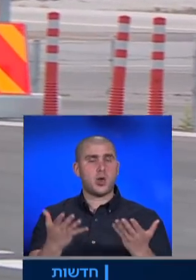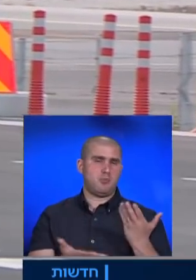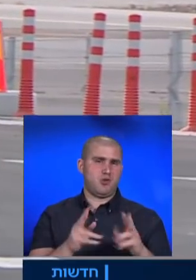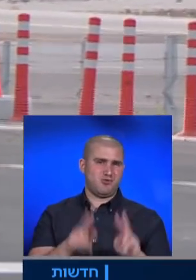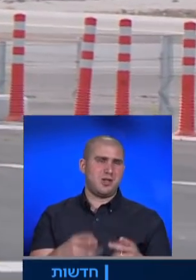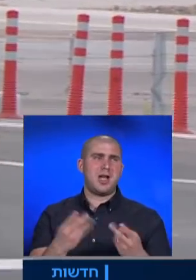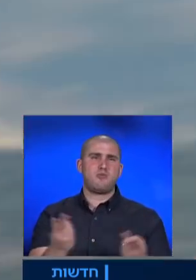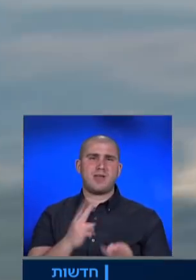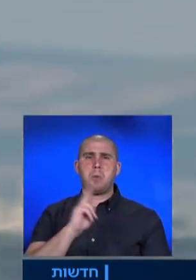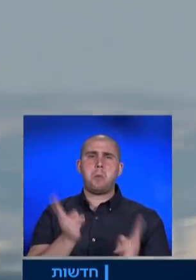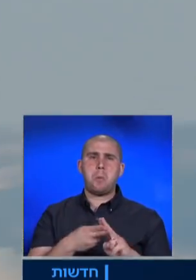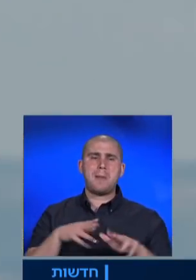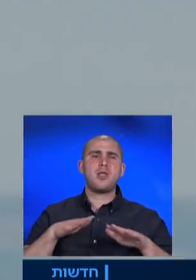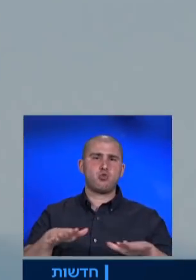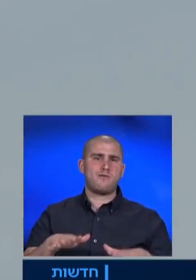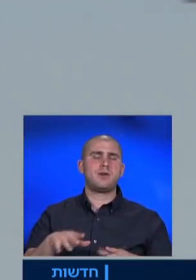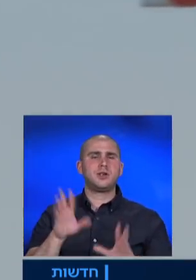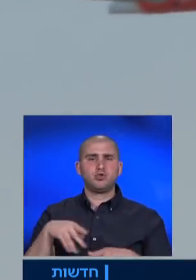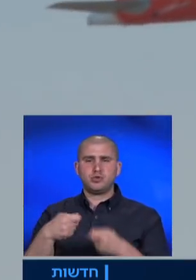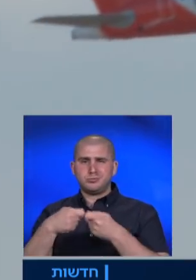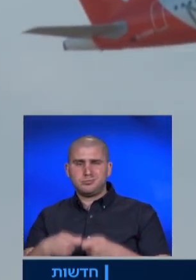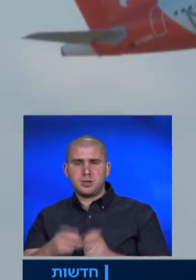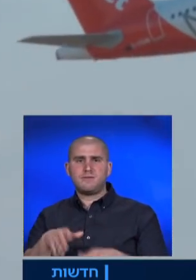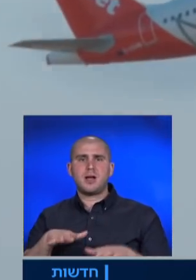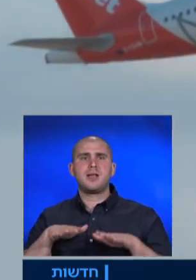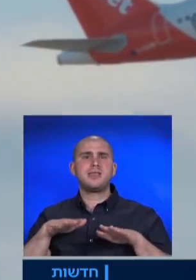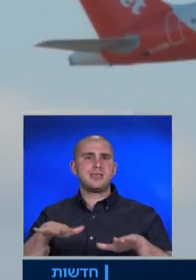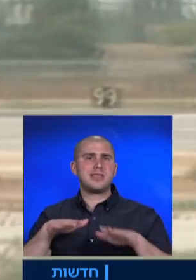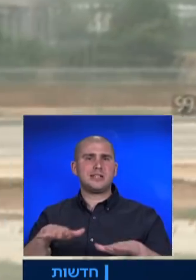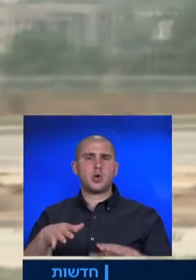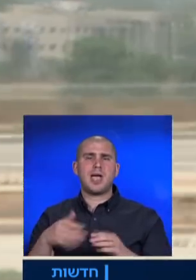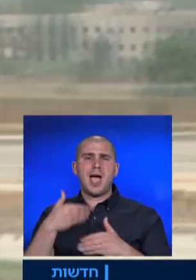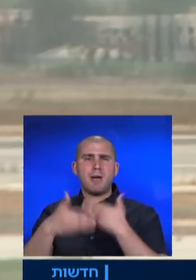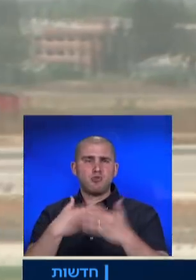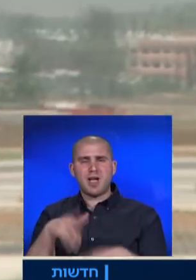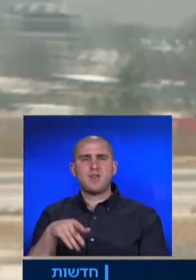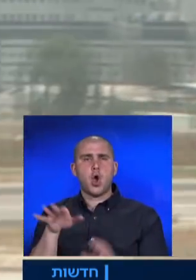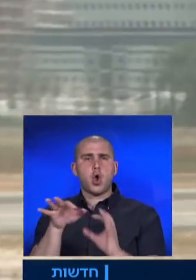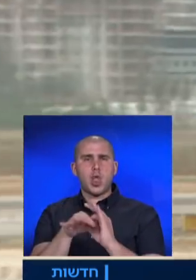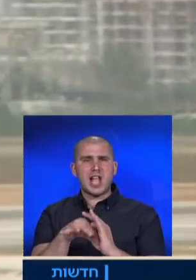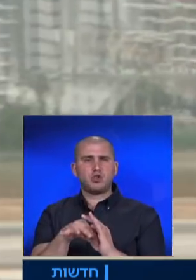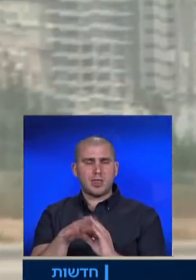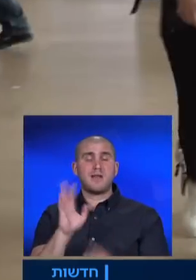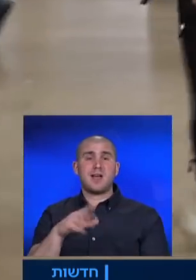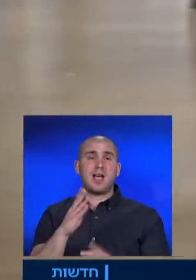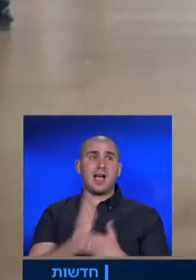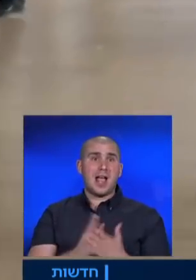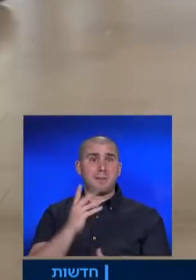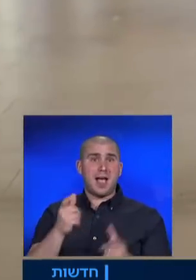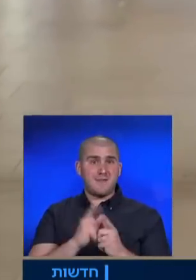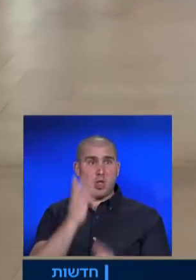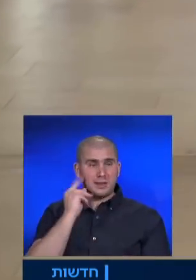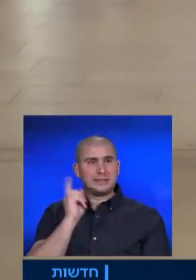התעופה המורכב מבריתות ונמלי טיסות המשך, קונקשן, מרבים מהם החברה לא נהנית ועדיין צריכה לשמור על